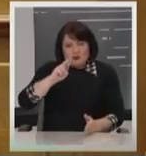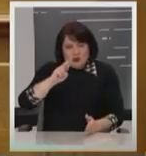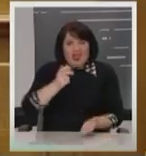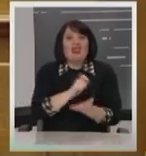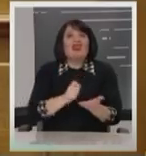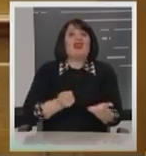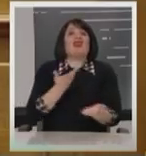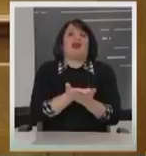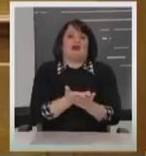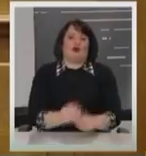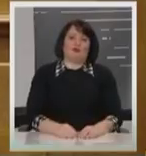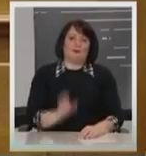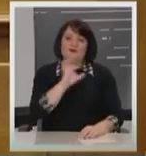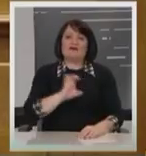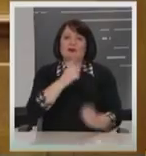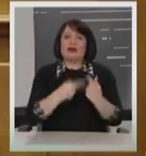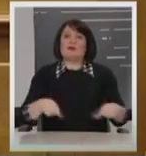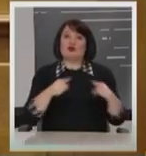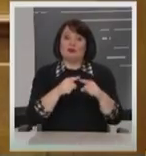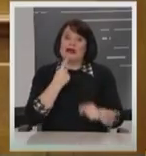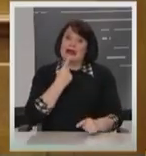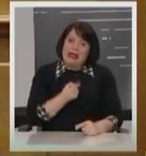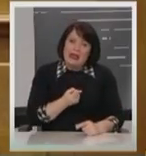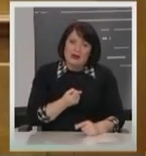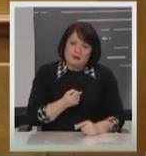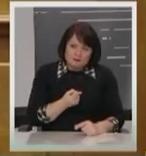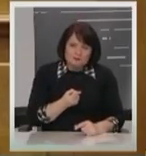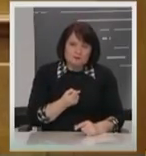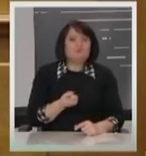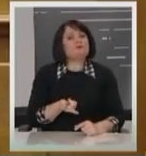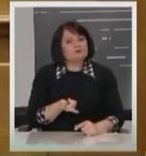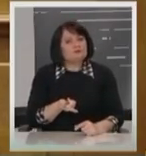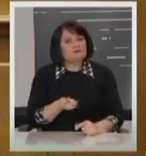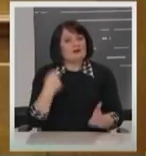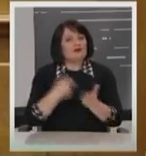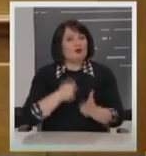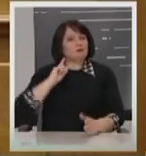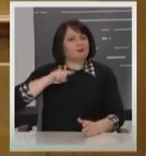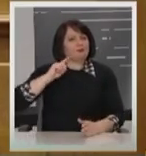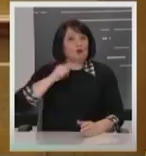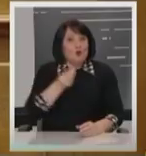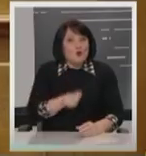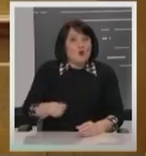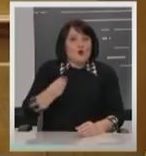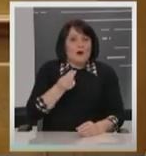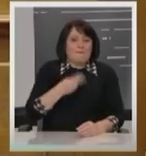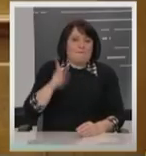Και η Ευρωπαϊκή Επιτροπή διαπιστώνει αυξημένη φοροδιαφυγή